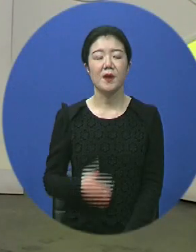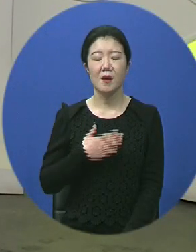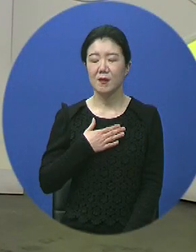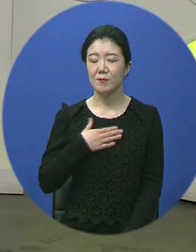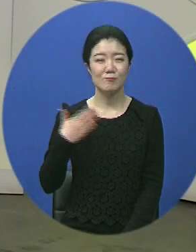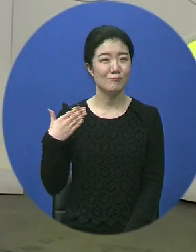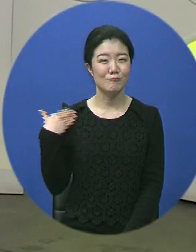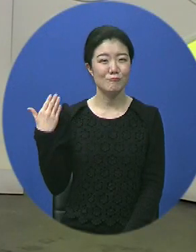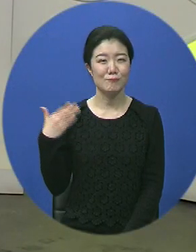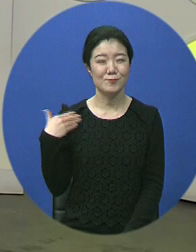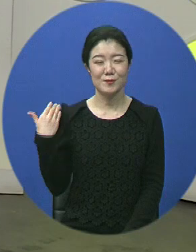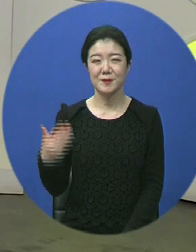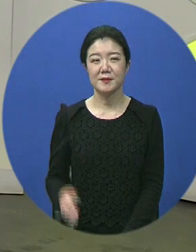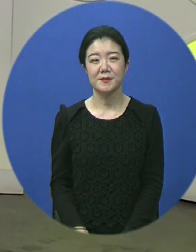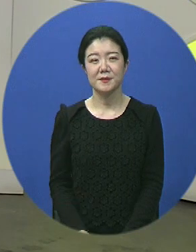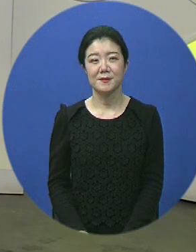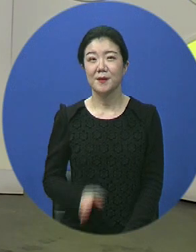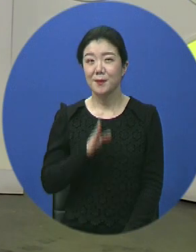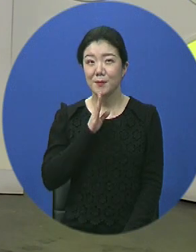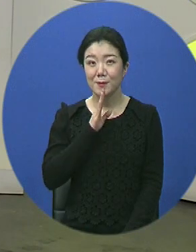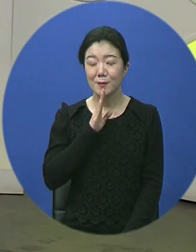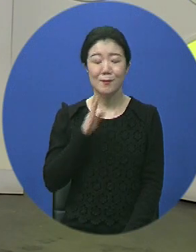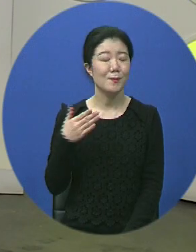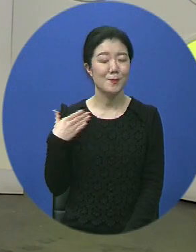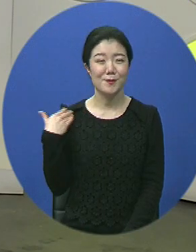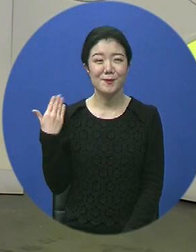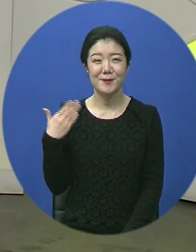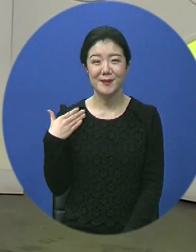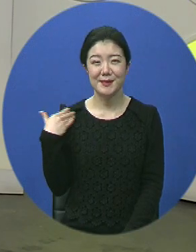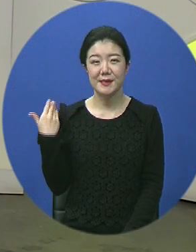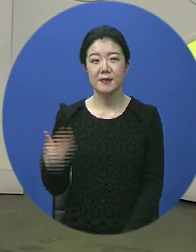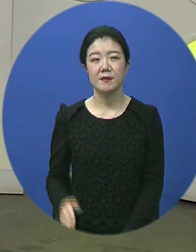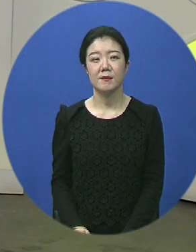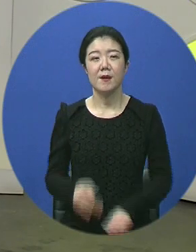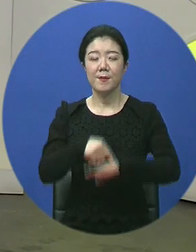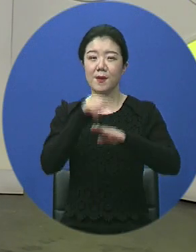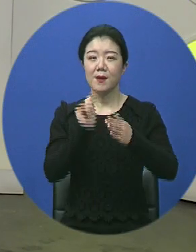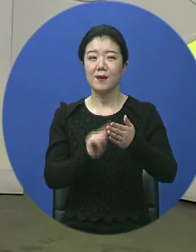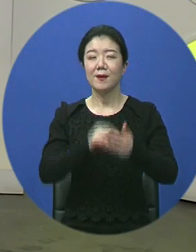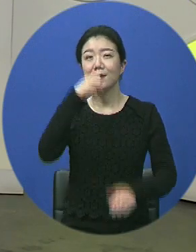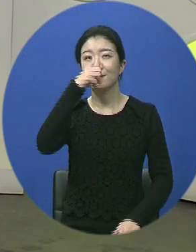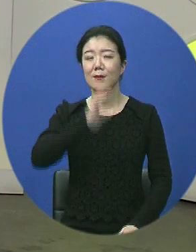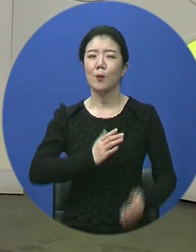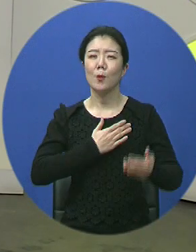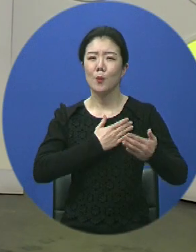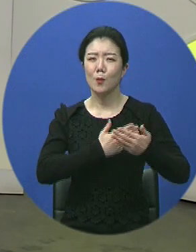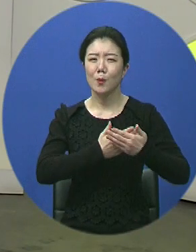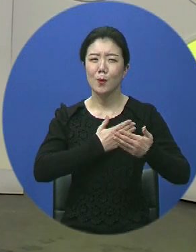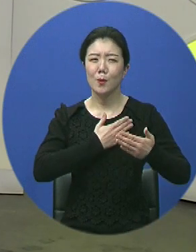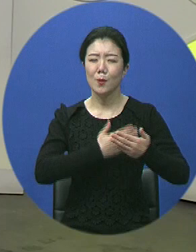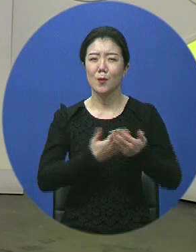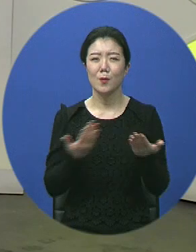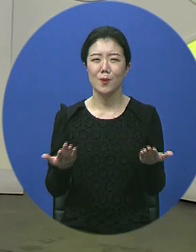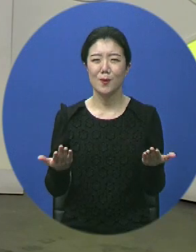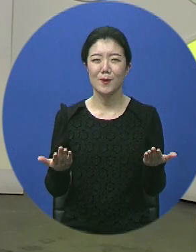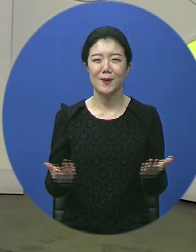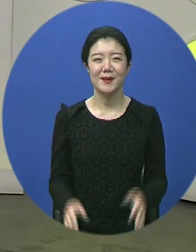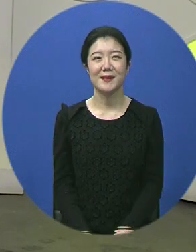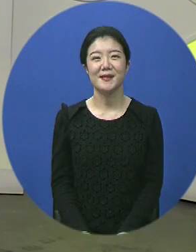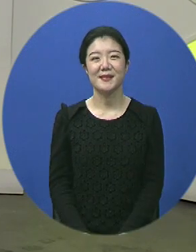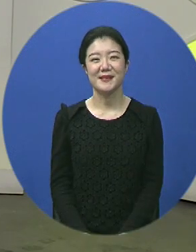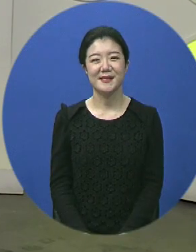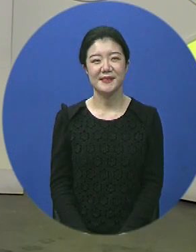나도 몰라요, 정말 몰라요. 가슴이 그냥 콩콩 뛰는 거.